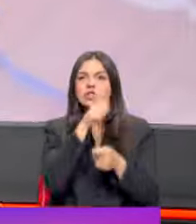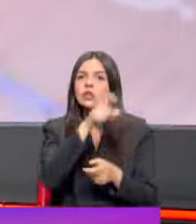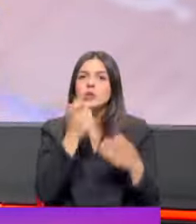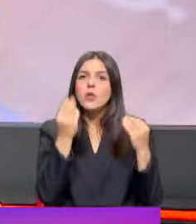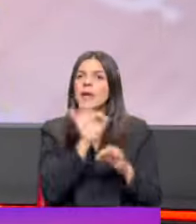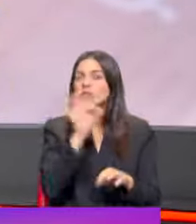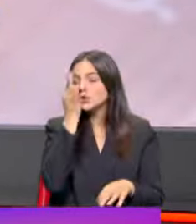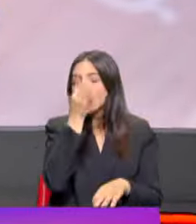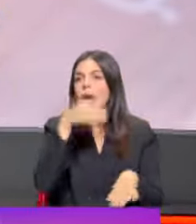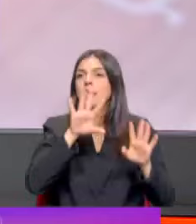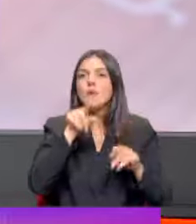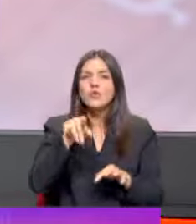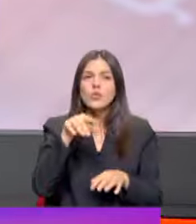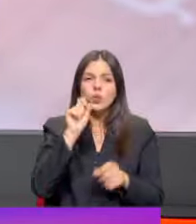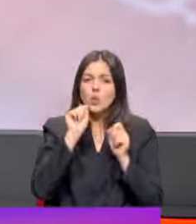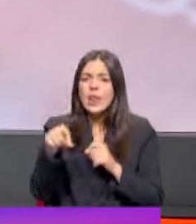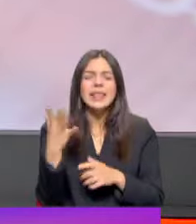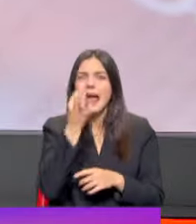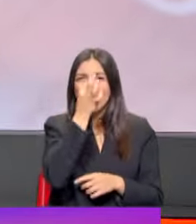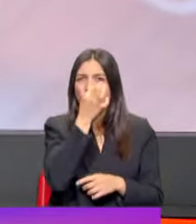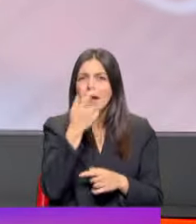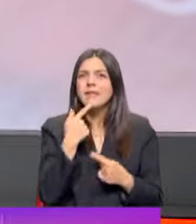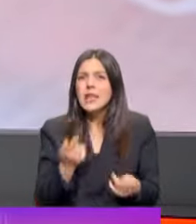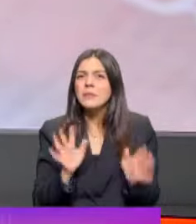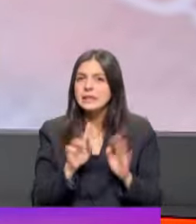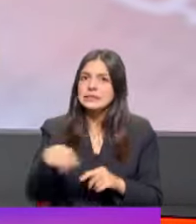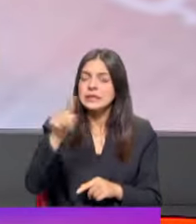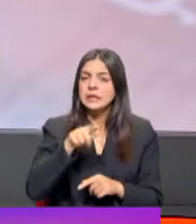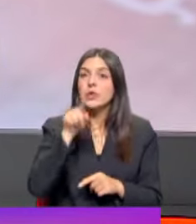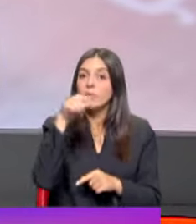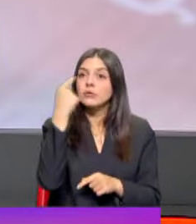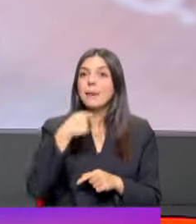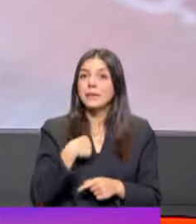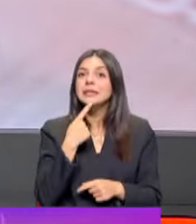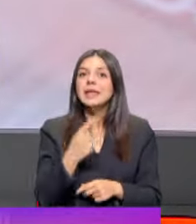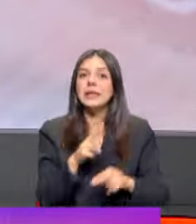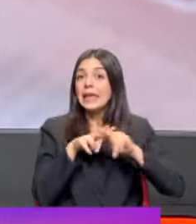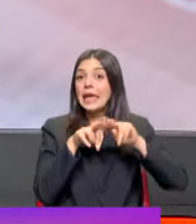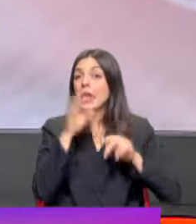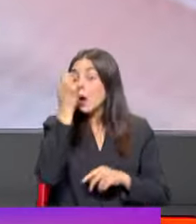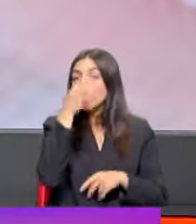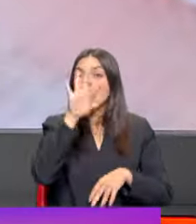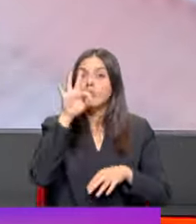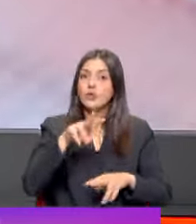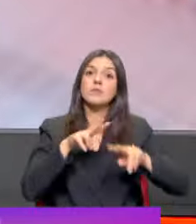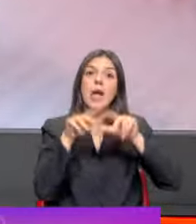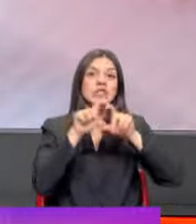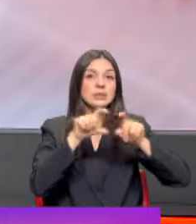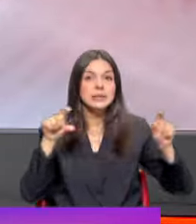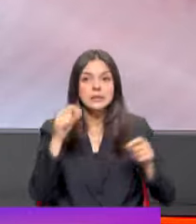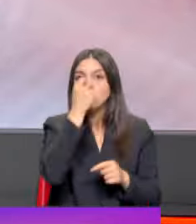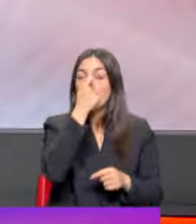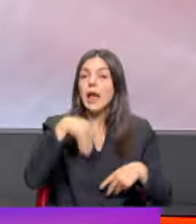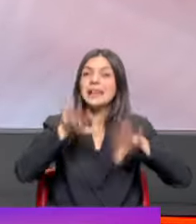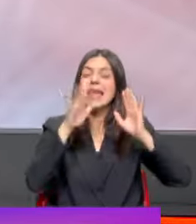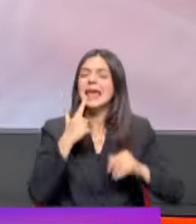kolay değil. Bu ülkede ne kolay diye soracak olabilirsiniz. O yüzden de biz dedik ki kolay değil olsun bugün başlığımız. Kolay